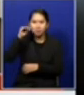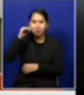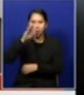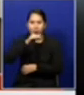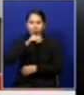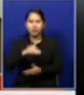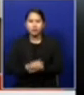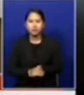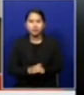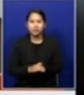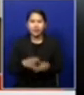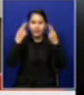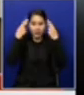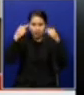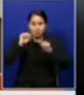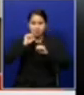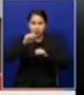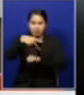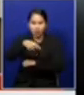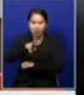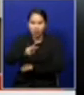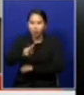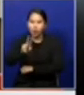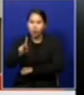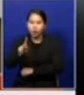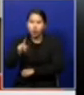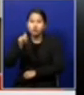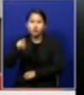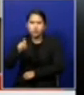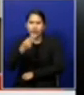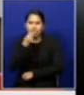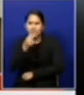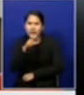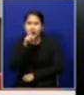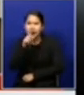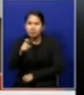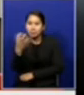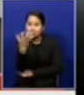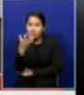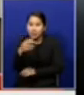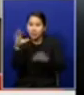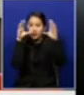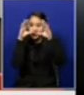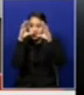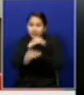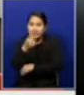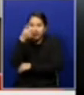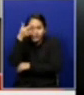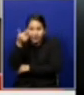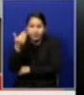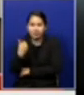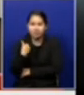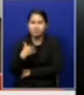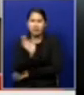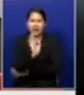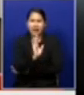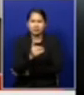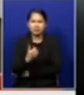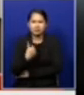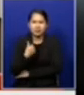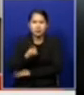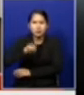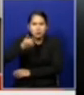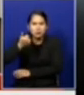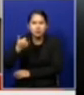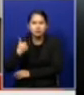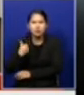ฉุกเฉินผมก็ตะโกนถามไปว่าลูกจอดำไหมลูกบอกว่าไม่ละพ่อยังมีเรื่องอื่นอยู่โชคดี